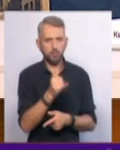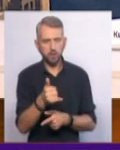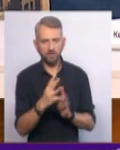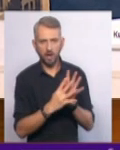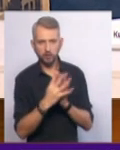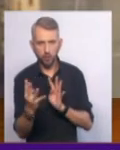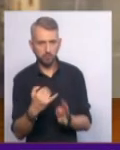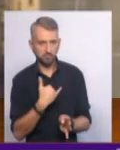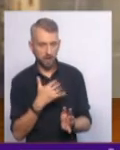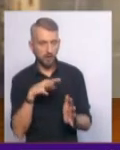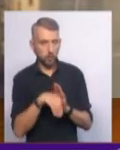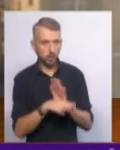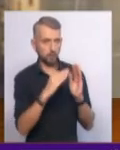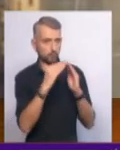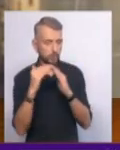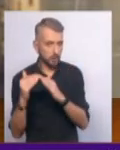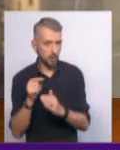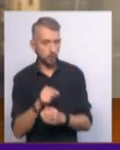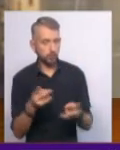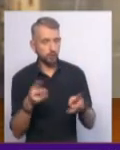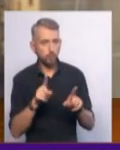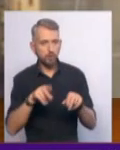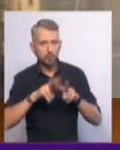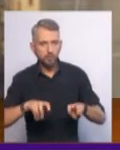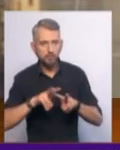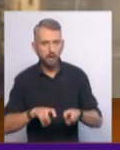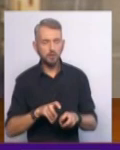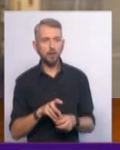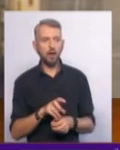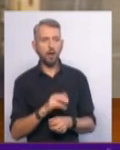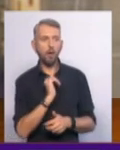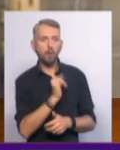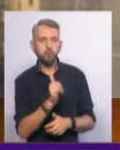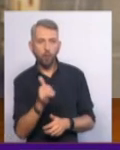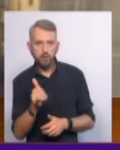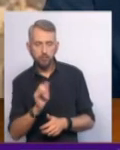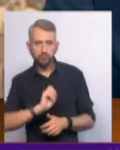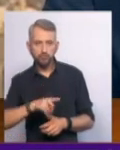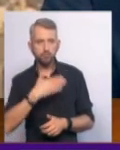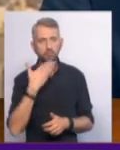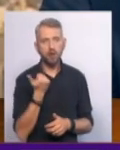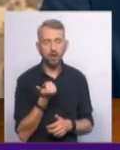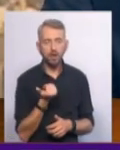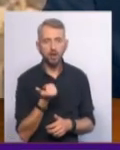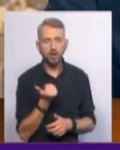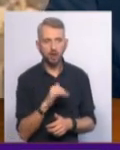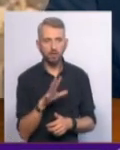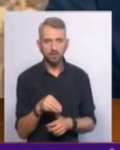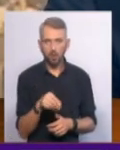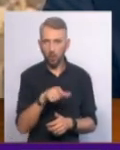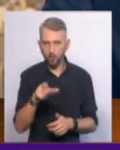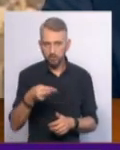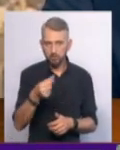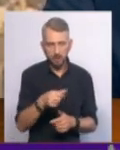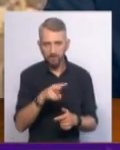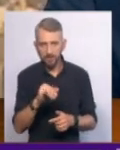нас закладений в будинках, і тут потрібно теж розібратись, чи є полив закладений в тариф, і чи сплачують за це